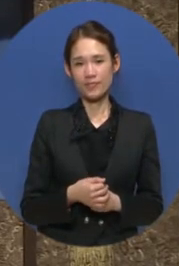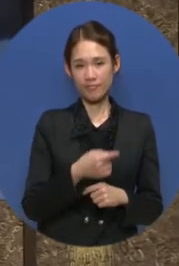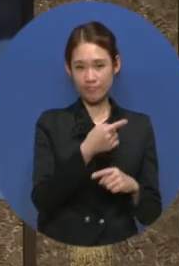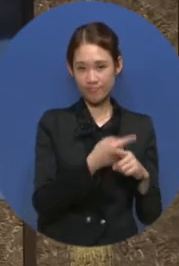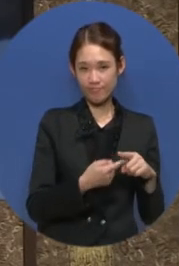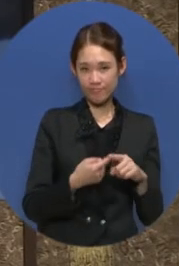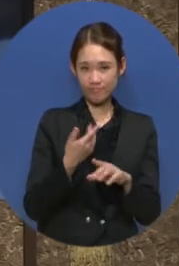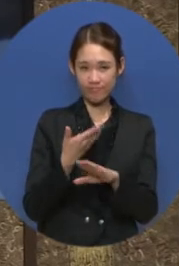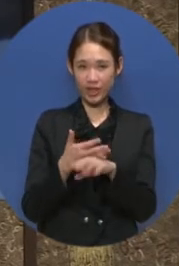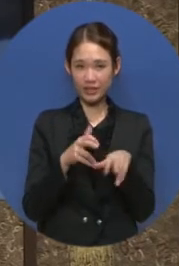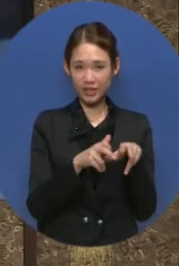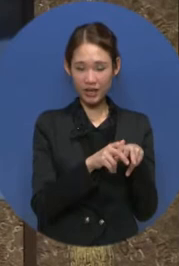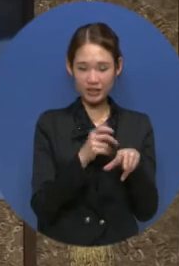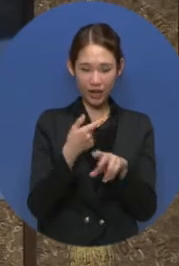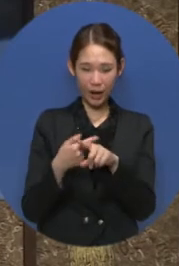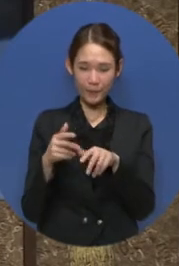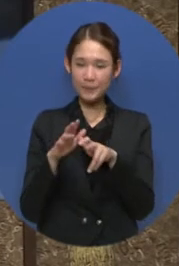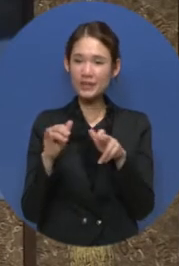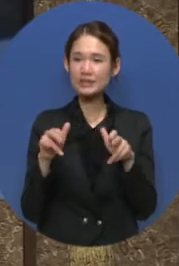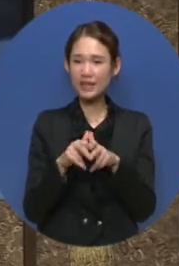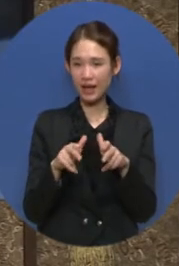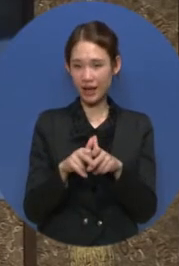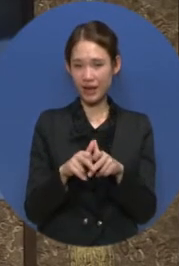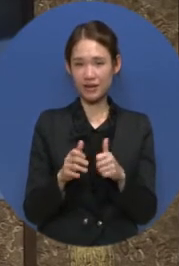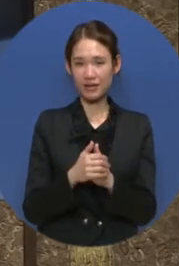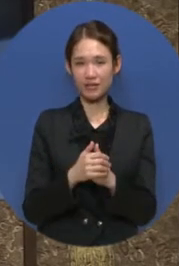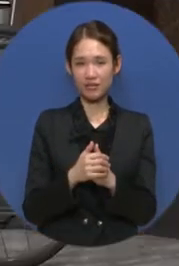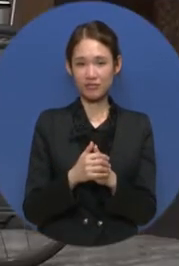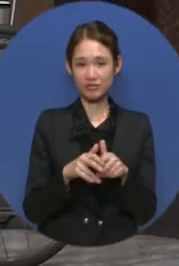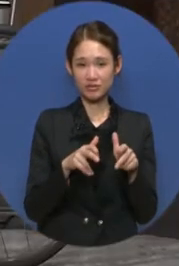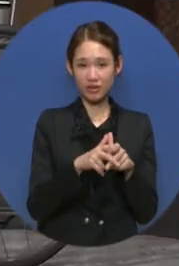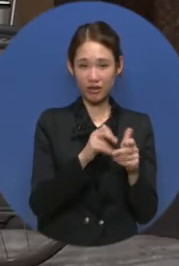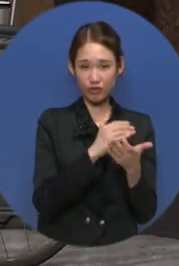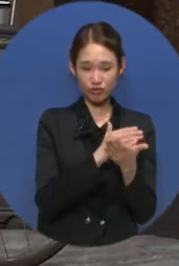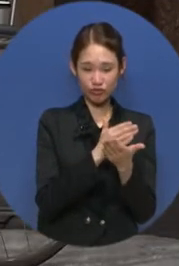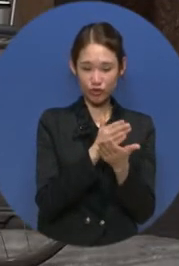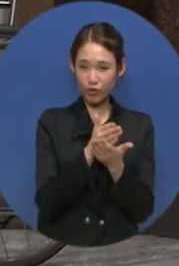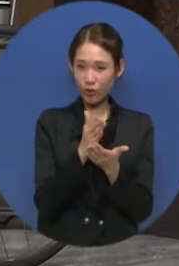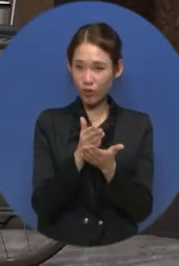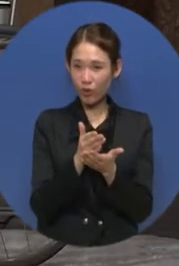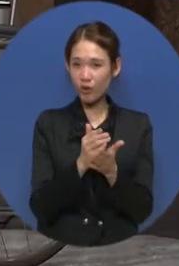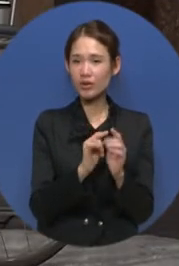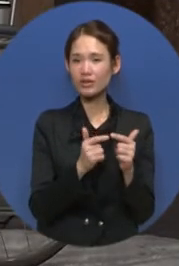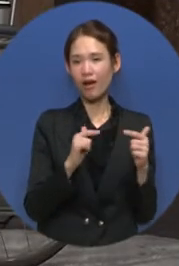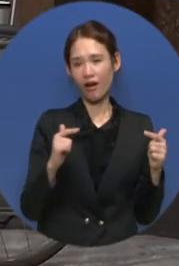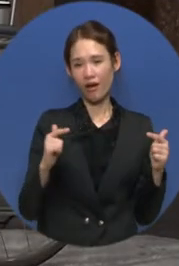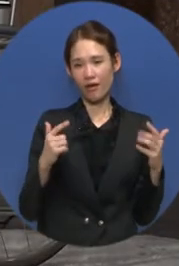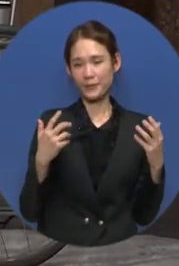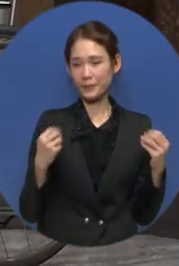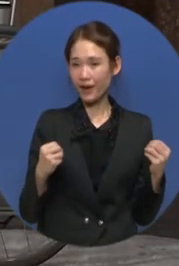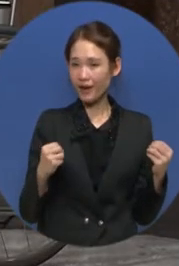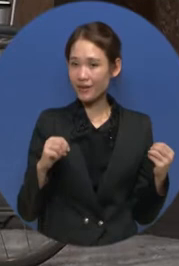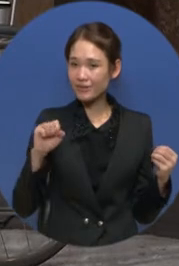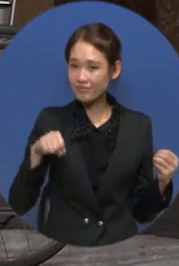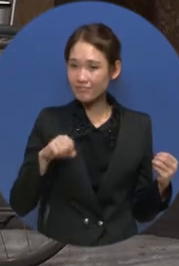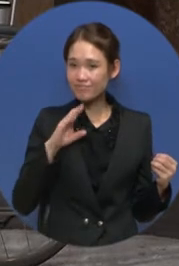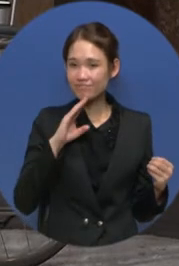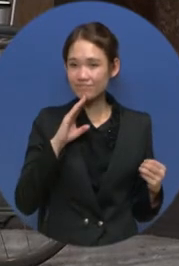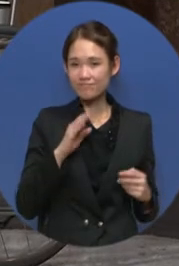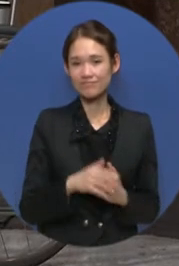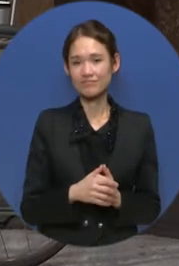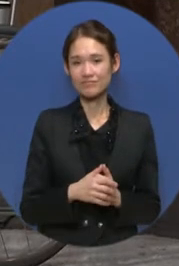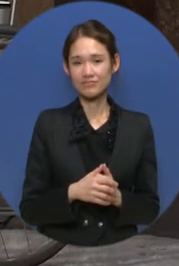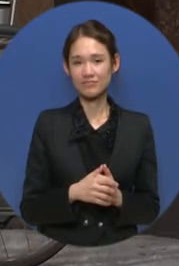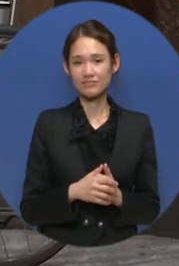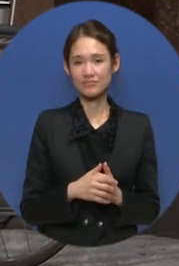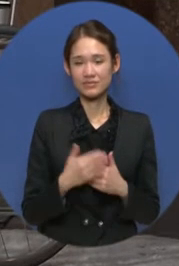반은 장애인이고 반은 비장애인 이렇게. 아, 네 그러면은 장애 유형도 다양한 분들이 계신가요? 그렇습니다.